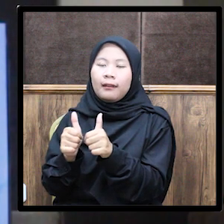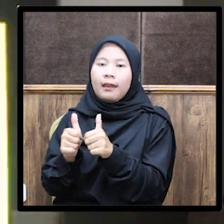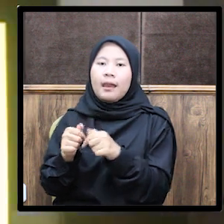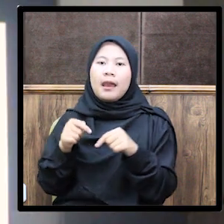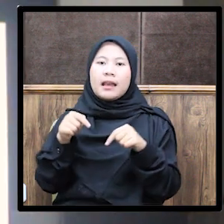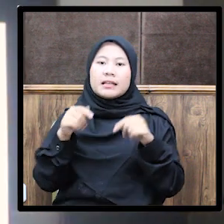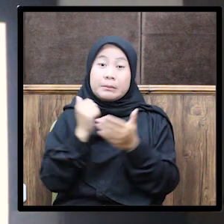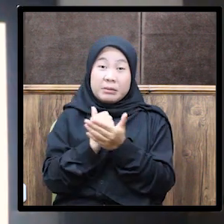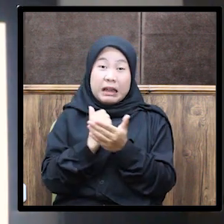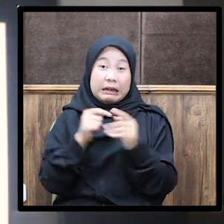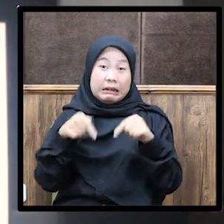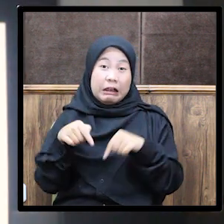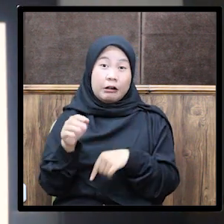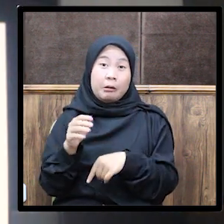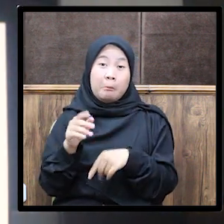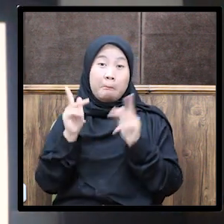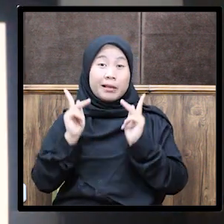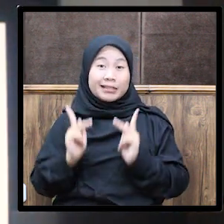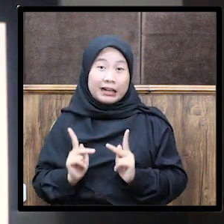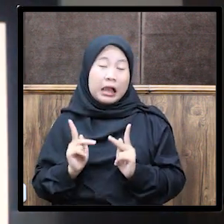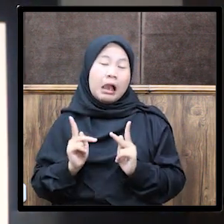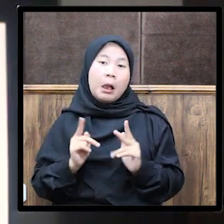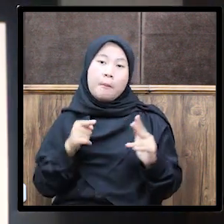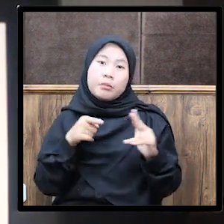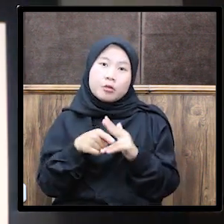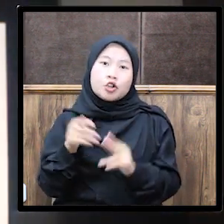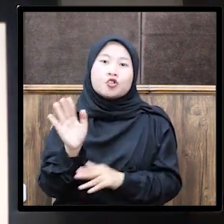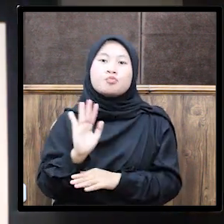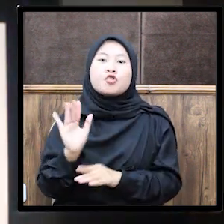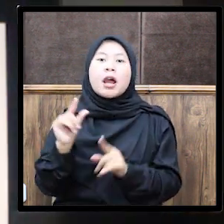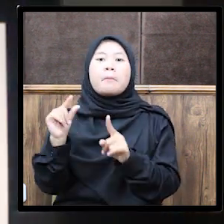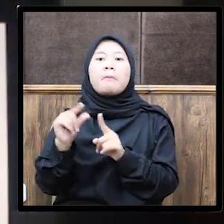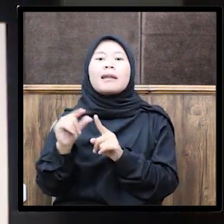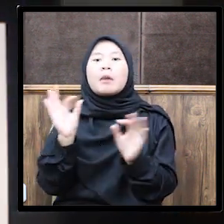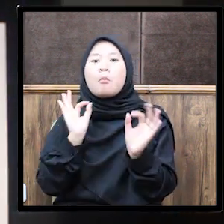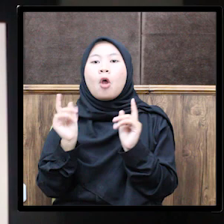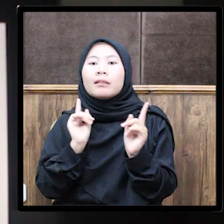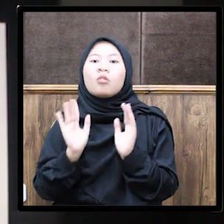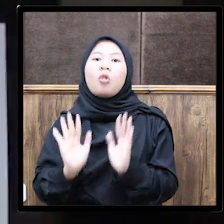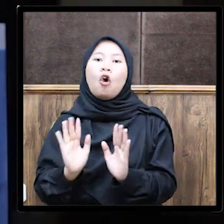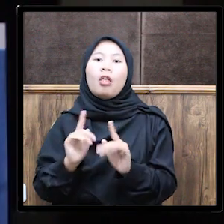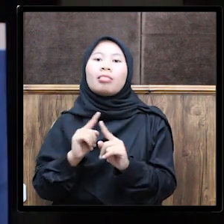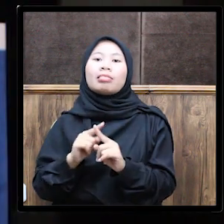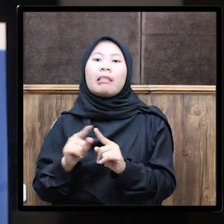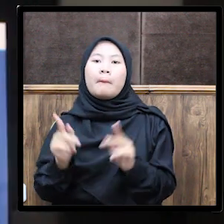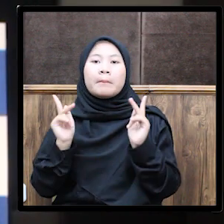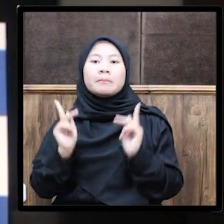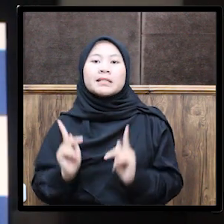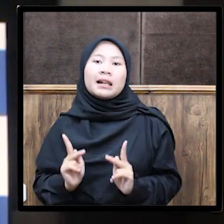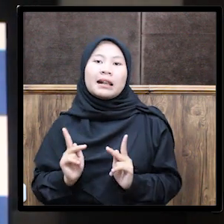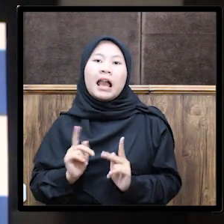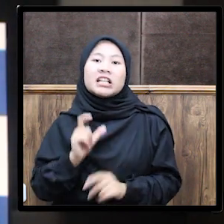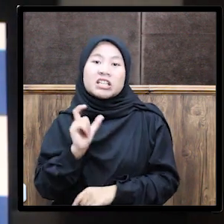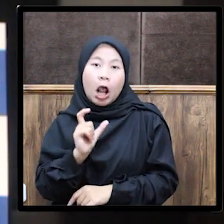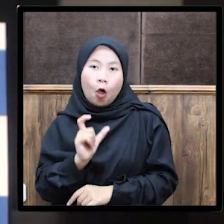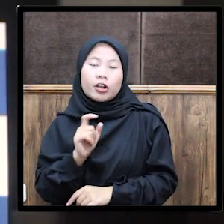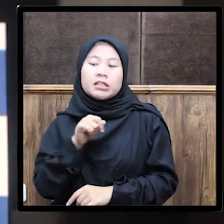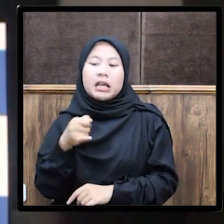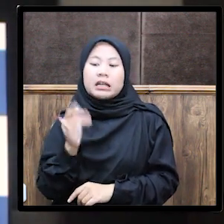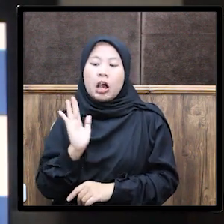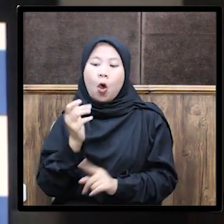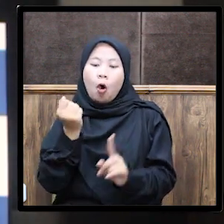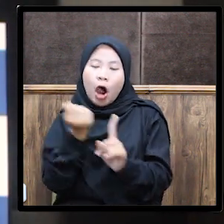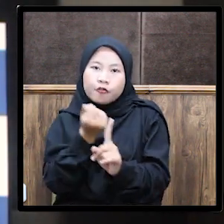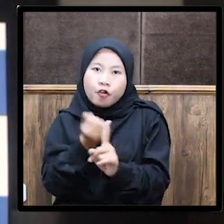bukan peserta pemilunya kan bukan partai tapi kan pasangan calon. Jadi relatif apa ya istilahnya, kalau bicara advokasi lebih mudah